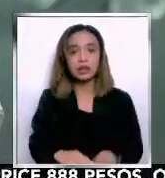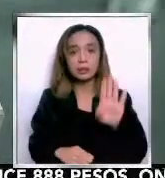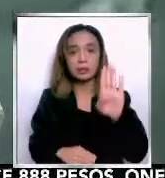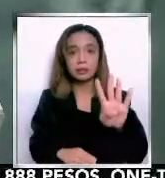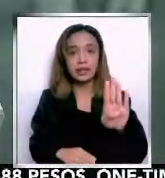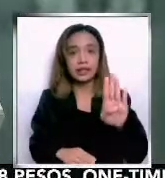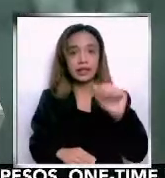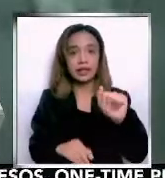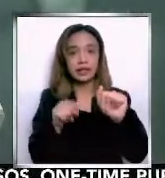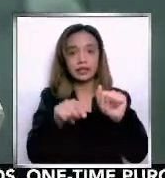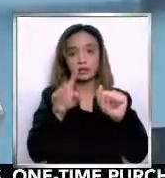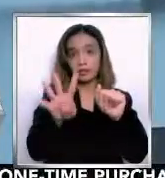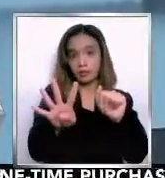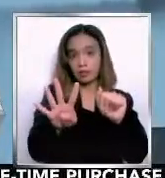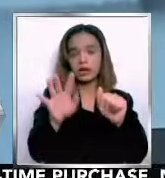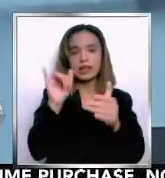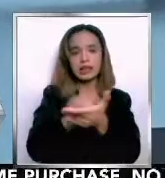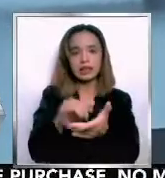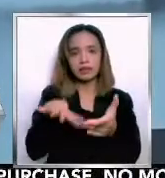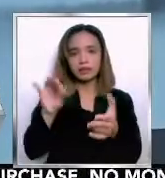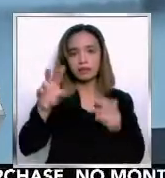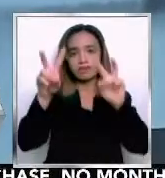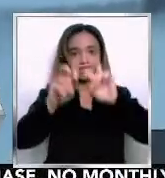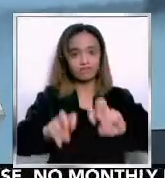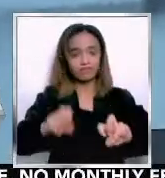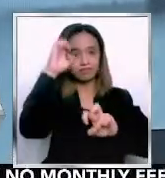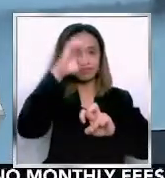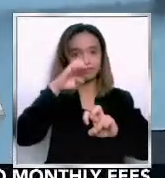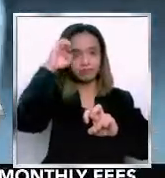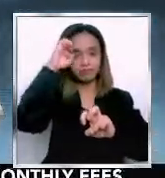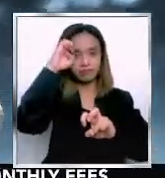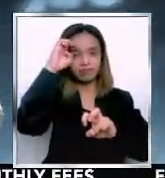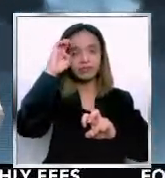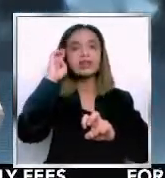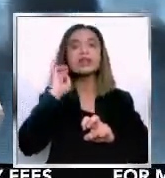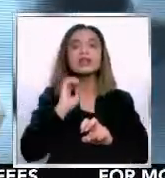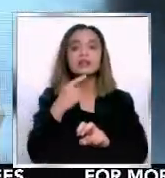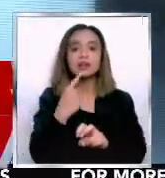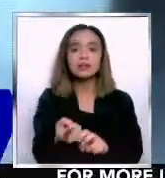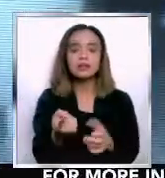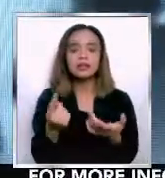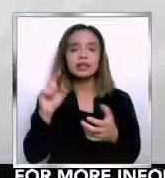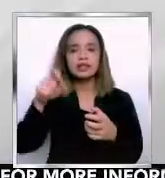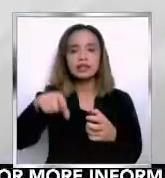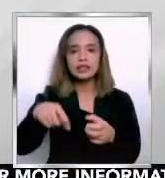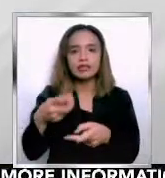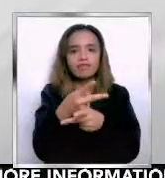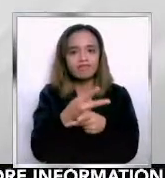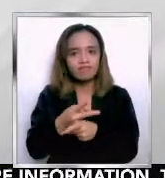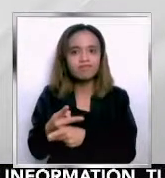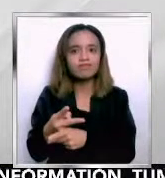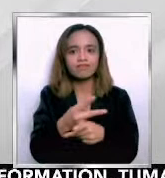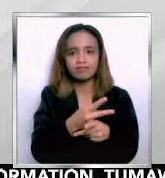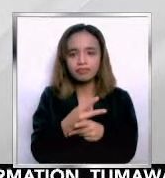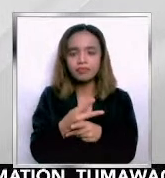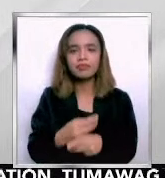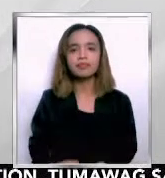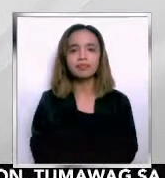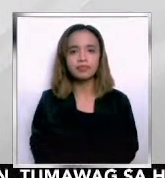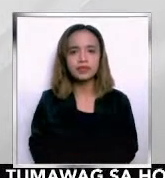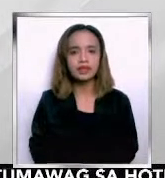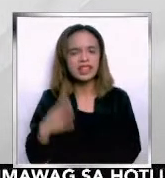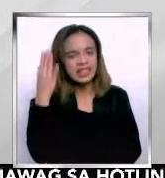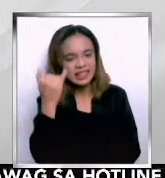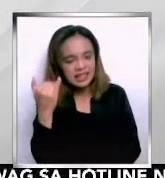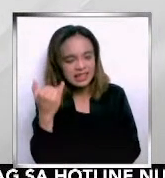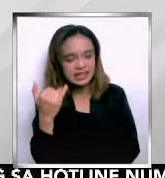sa Europa at Amerika. Kaya sabi ng Okta Research, kailangan itong bantayan. A variant of concern kasi yan eh, na ituring